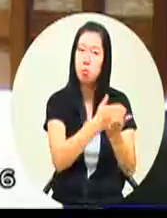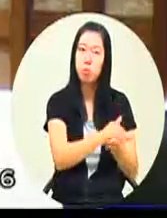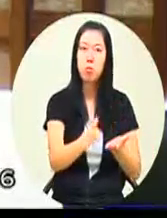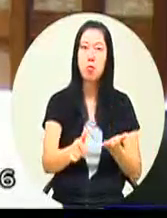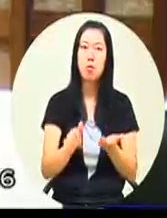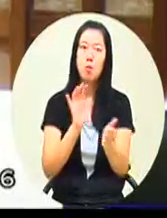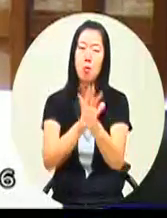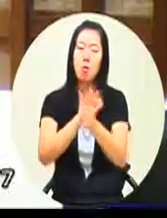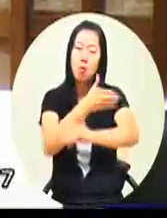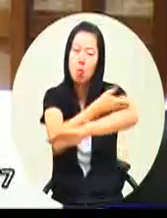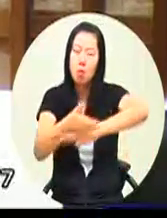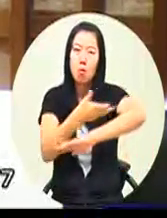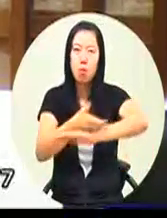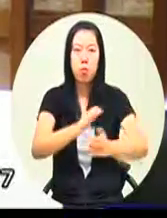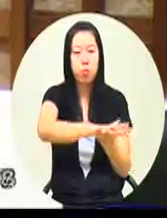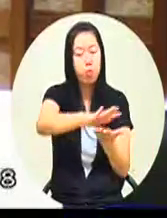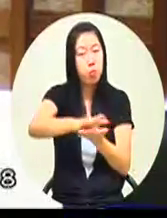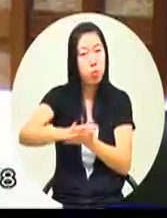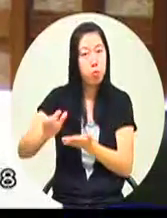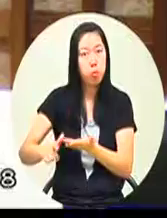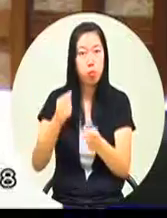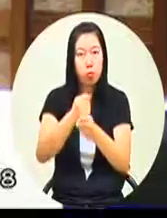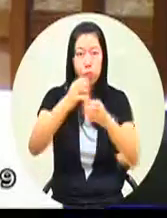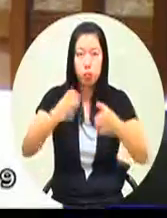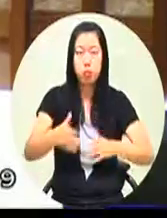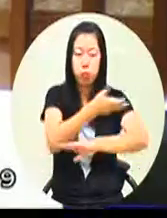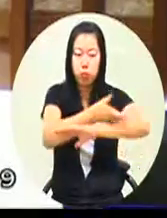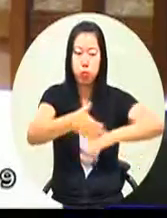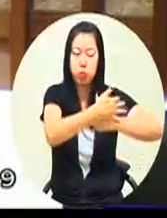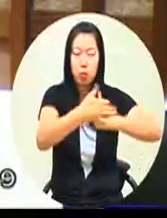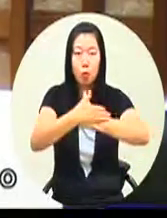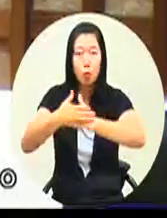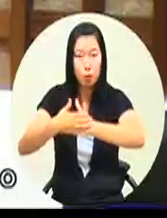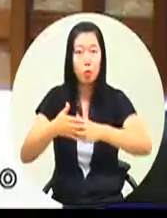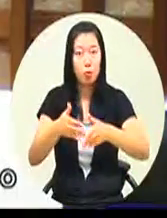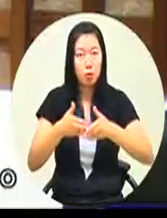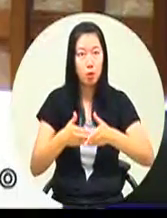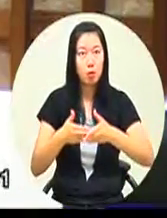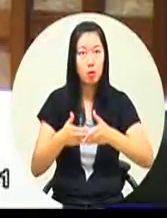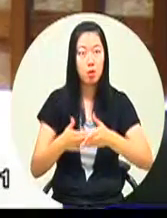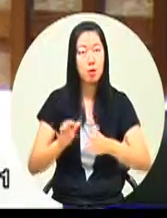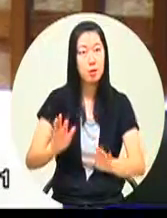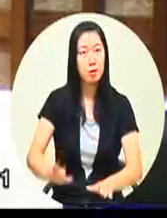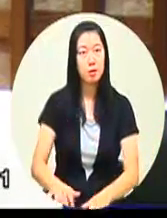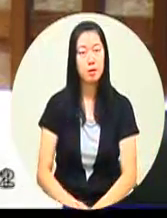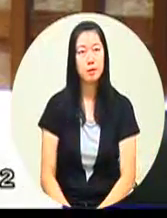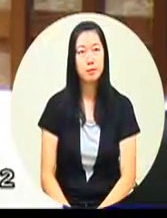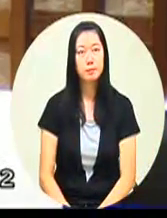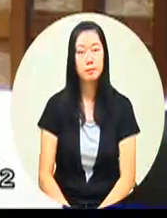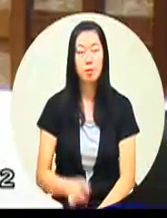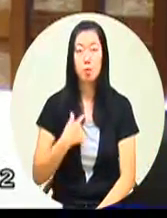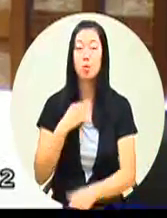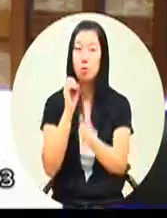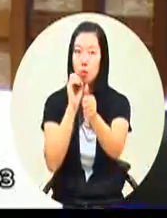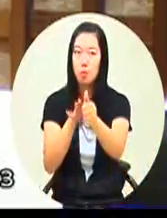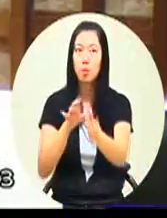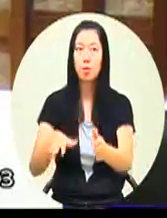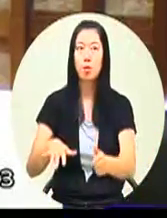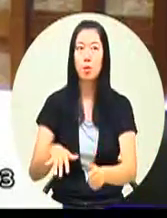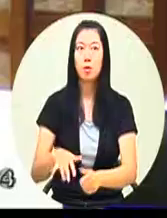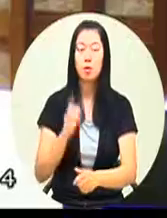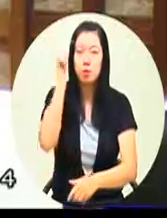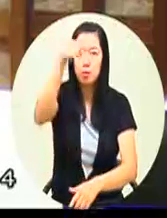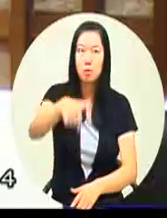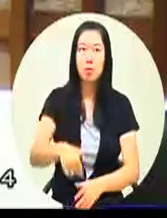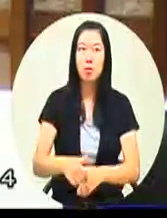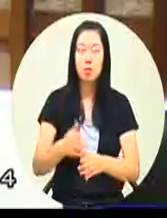变作做荷花。我是感觉讲局长啊，应该真正按即摆是伊遐市啦吼。啊，我伫讲的，前届市长要选举的时